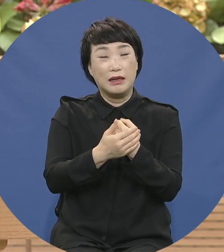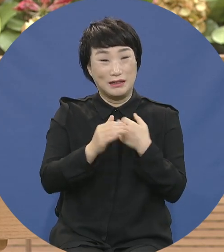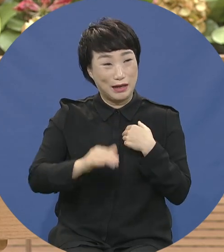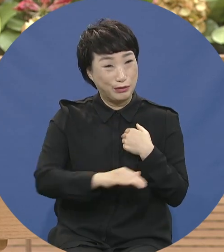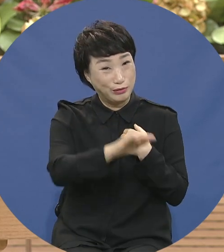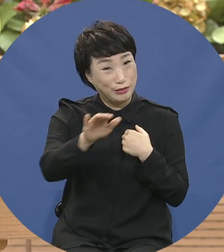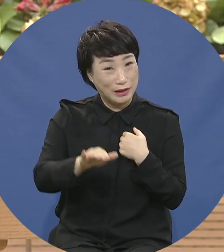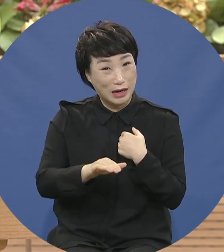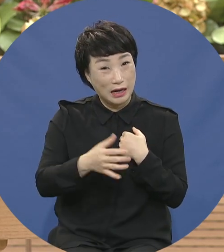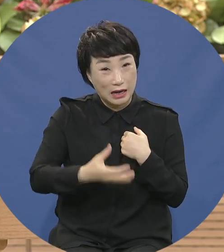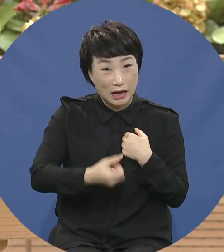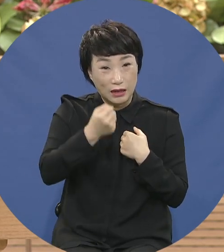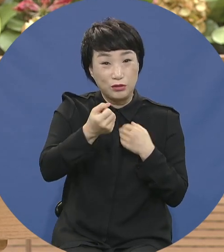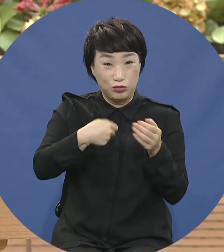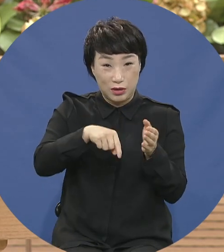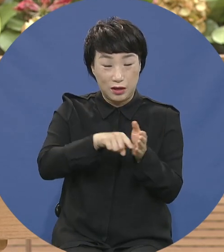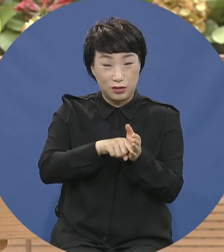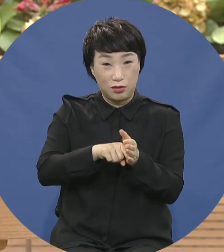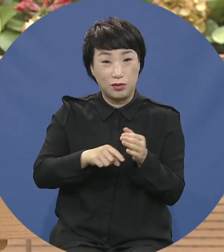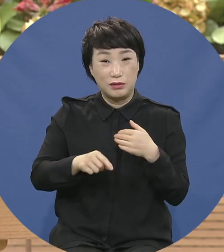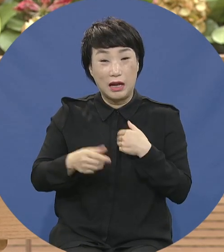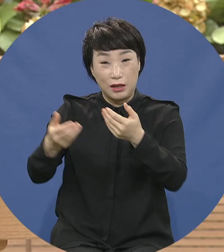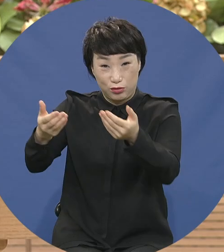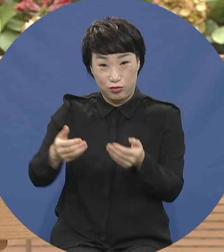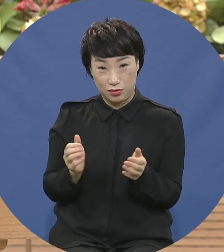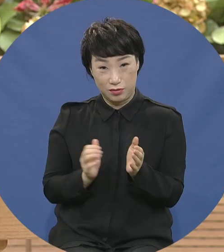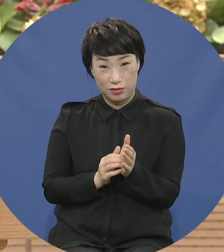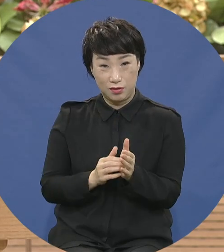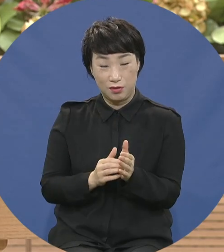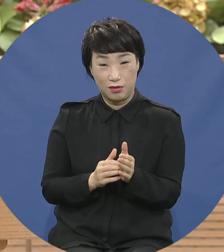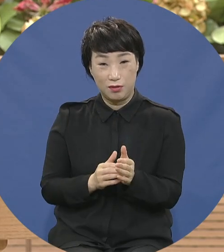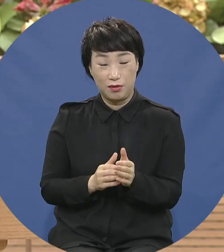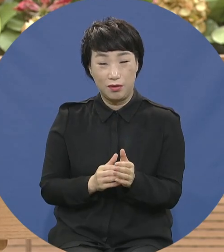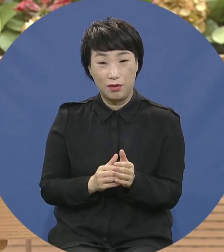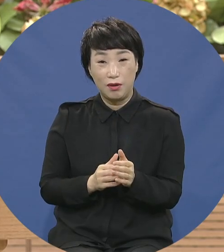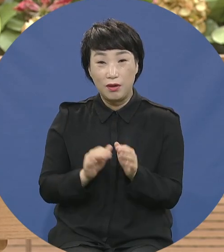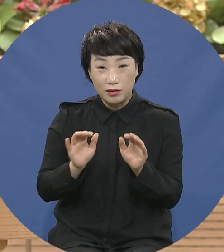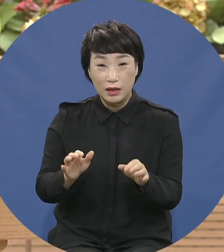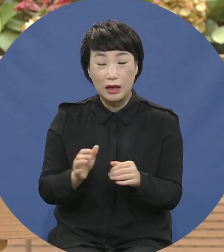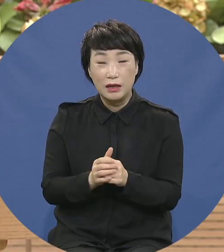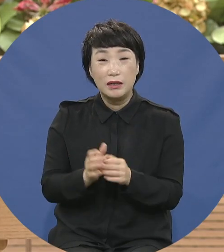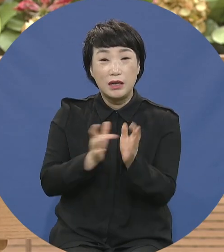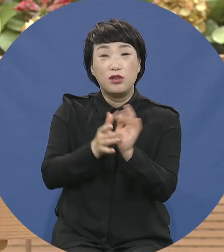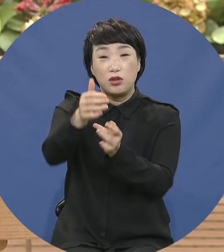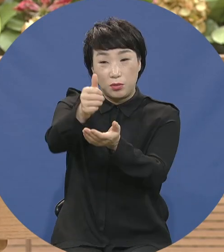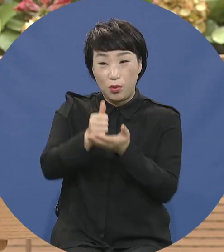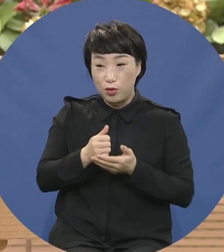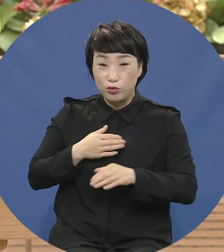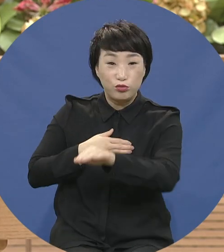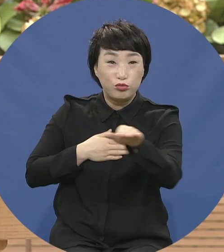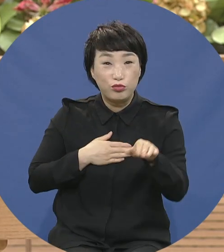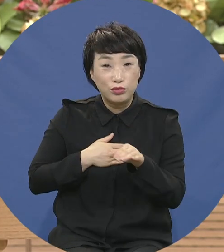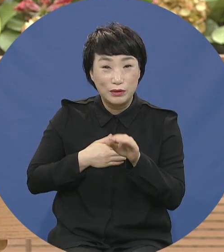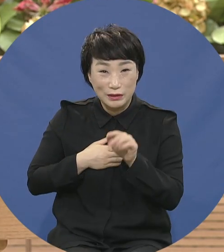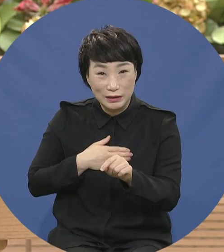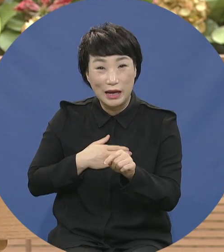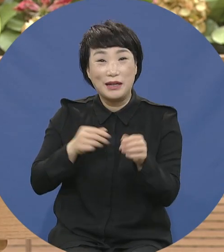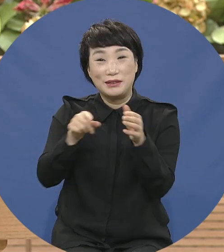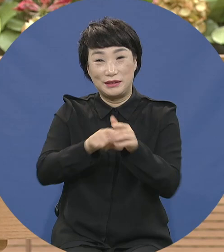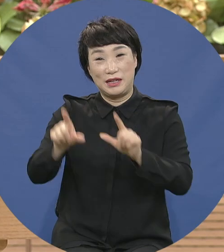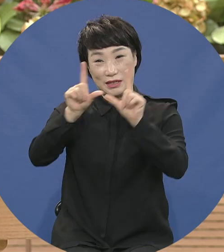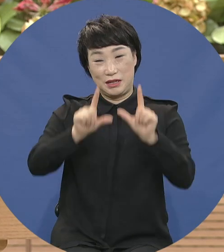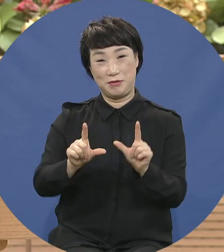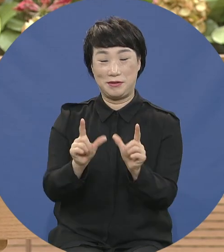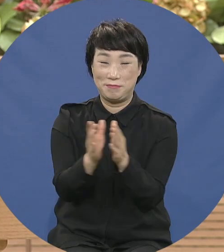우리가 소유하기 위해서 주셨는데 그를 소유했다면 이것이